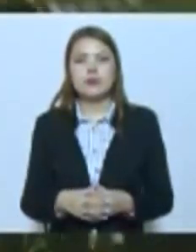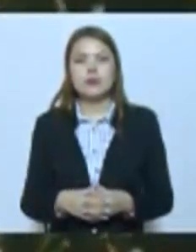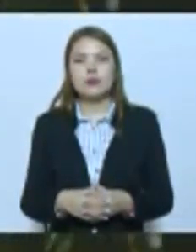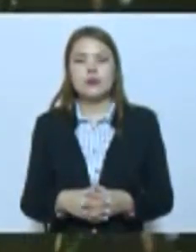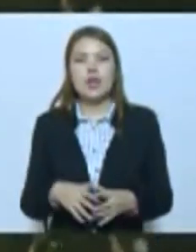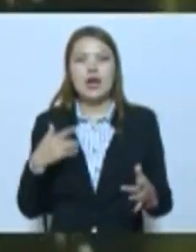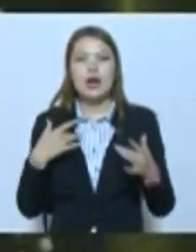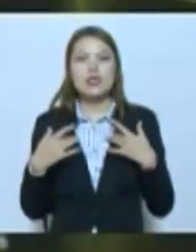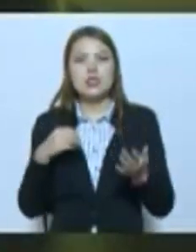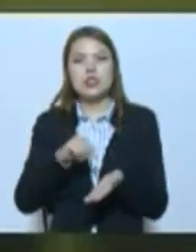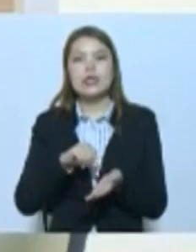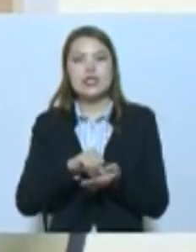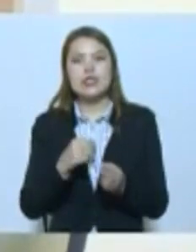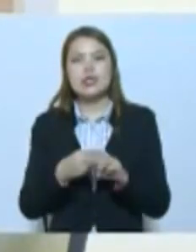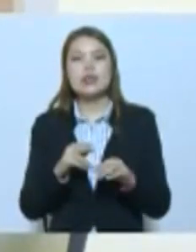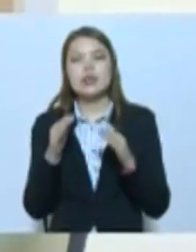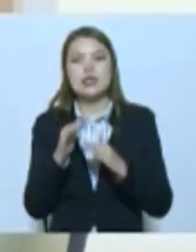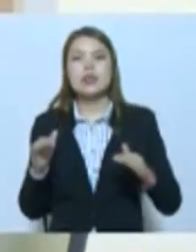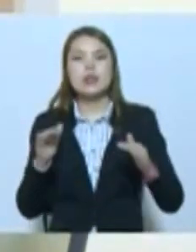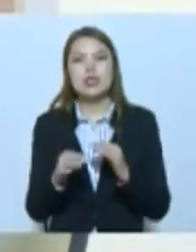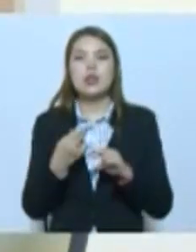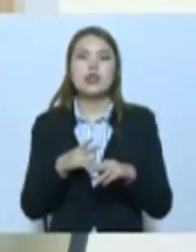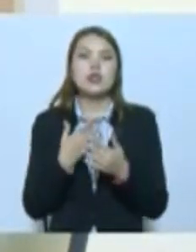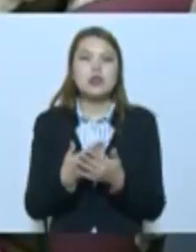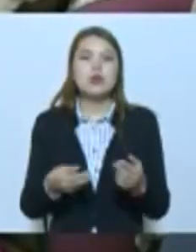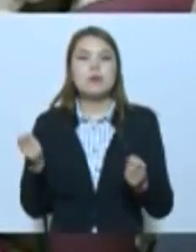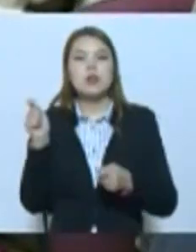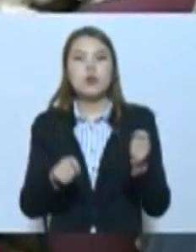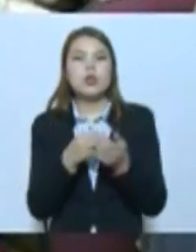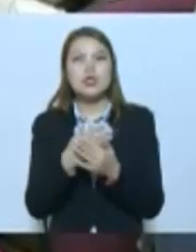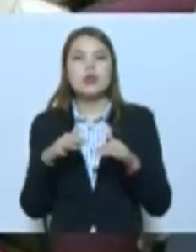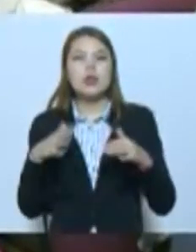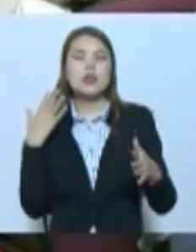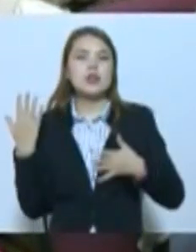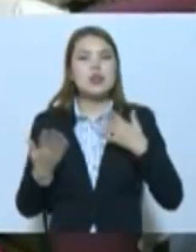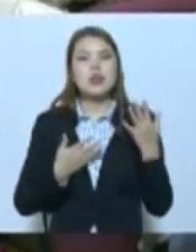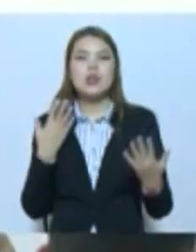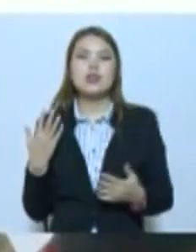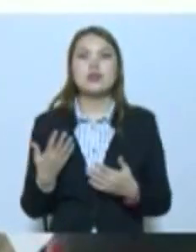На концерте также прозвучали произведения современных композиторов. Все пришедшие на вечер получили